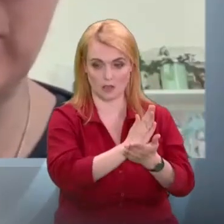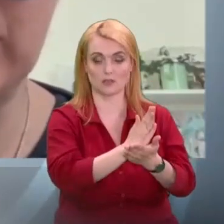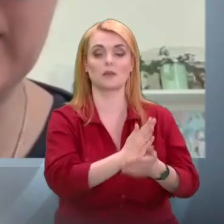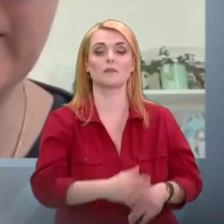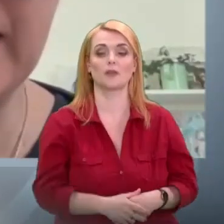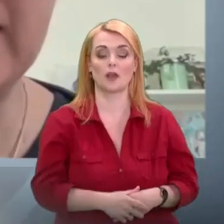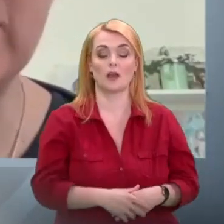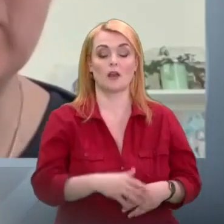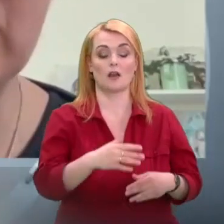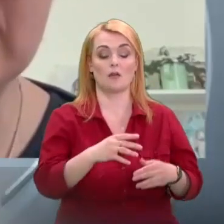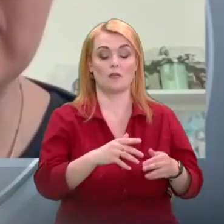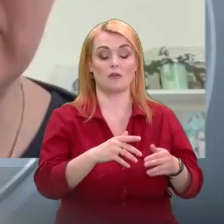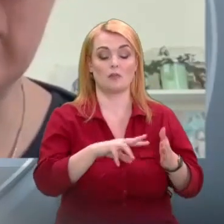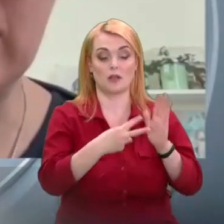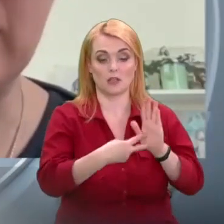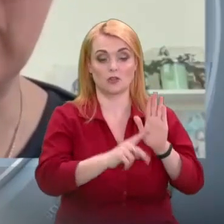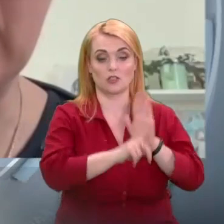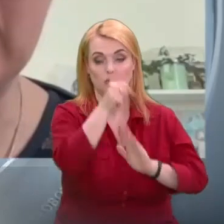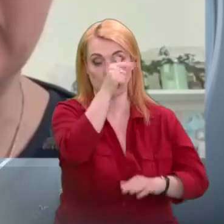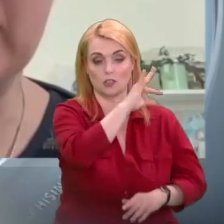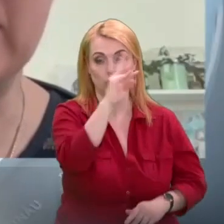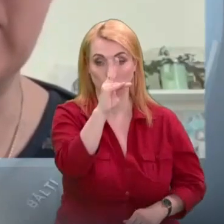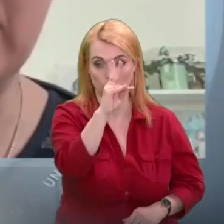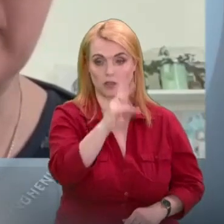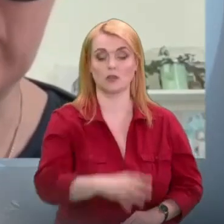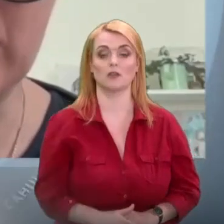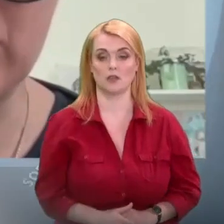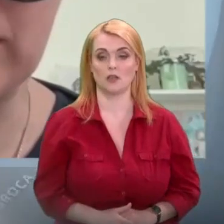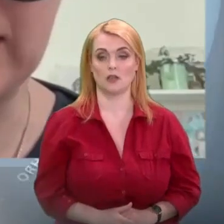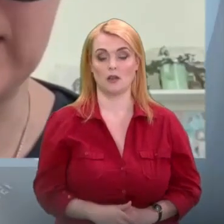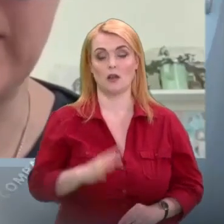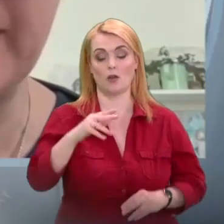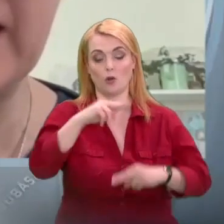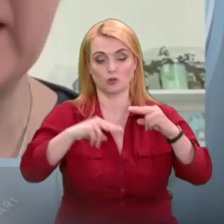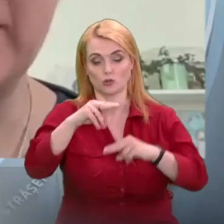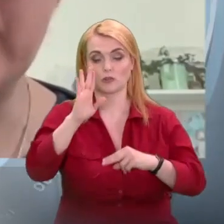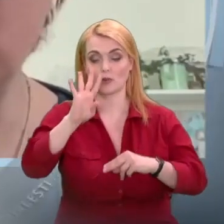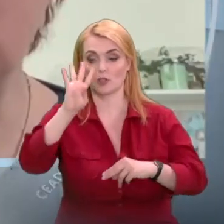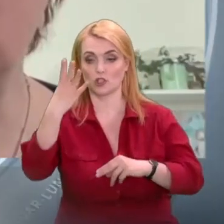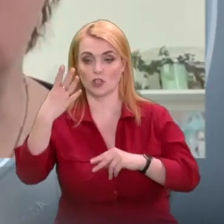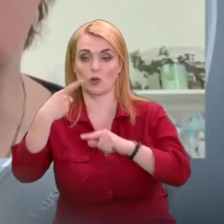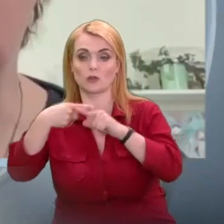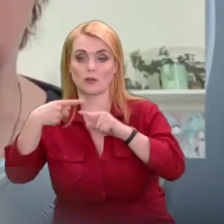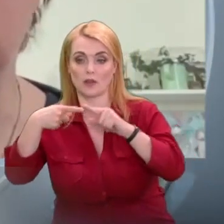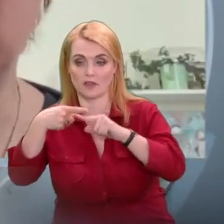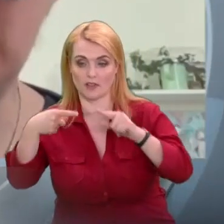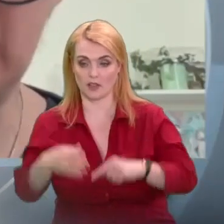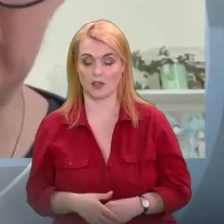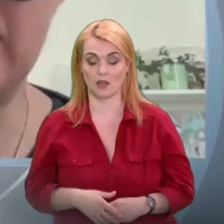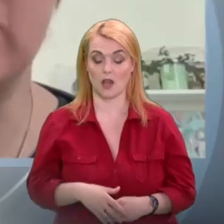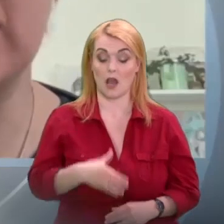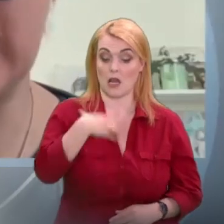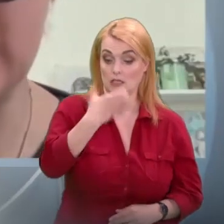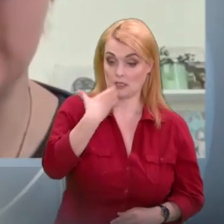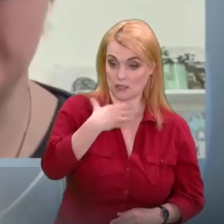începutul lui iunie, iar construcția va dura circa 4 ani și jumătate. Pentru